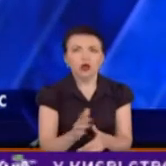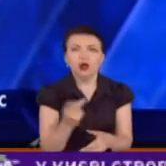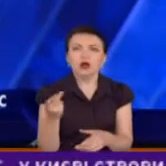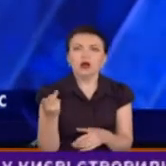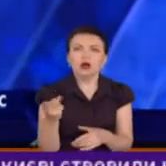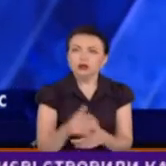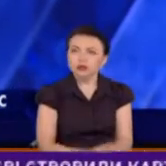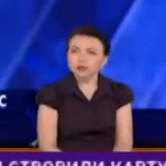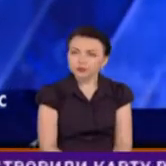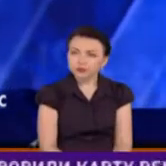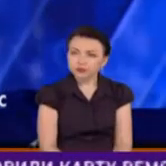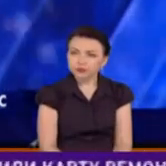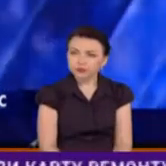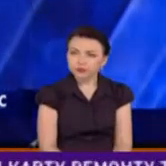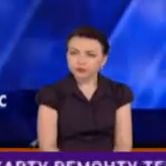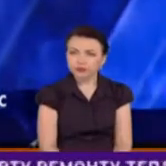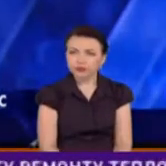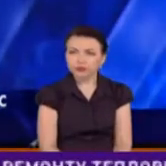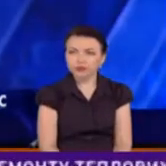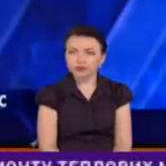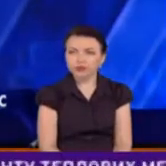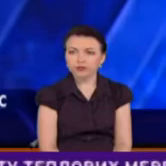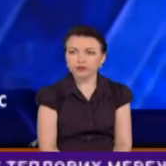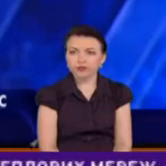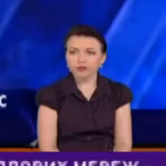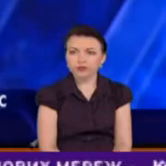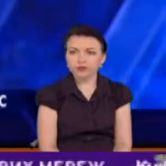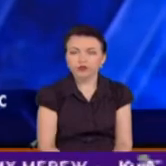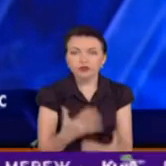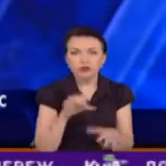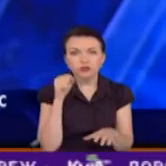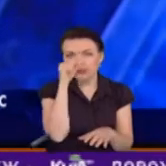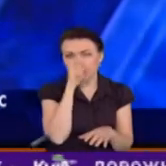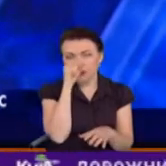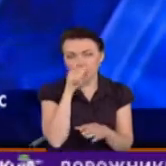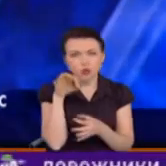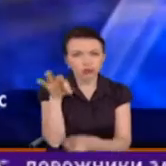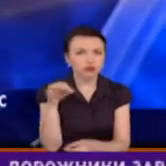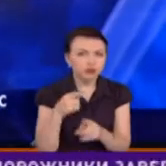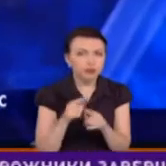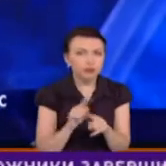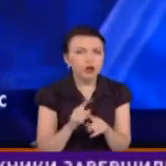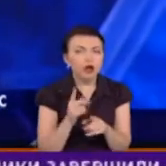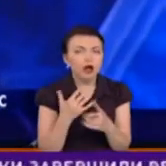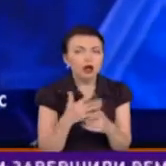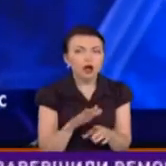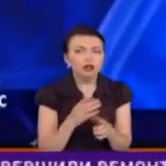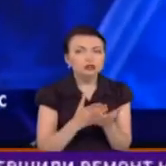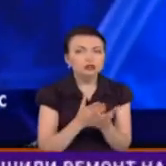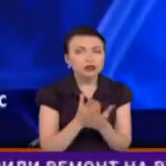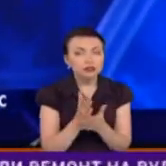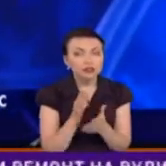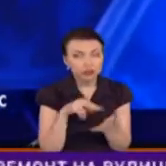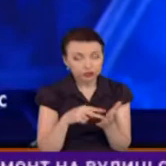членів комісії, там скільки вже, півтора роки там заморожено це призначення. Але стратегічно я в чому?